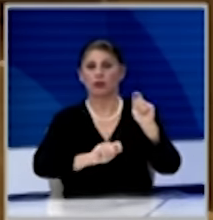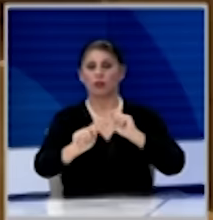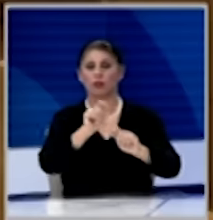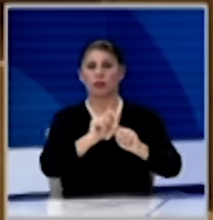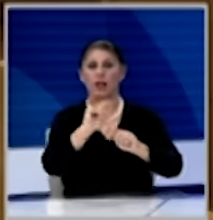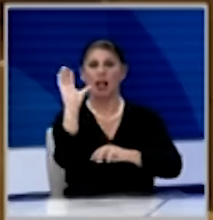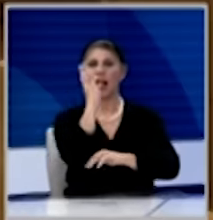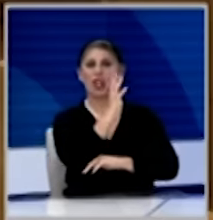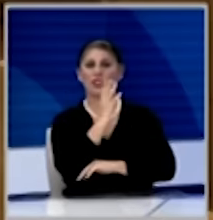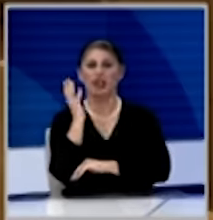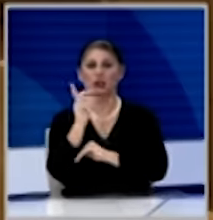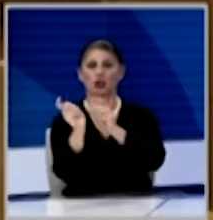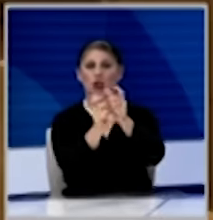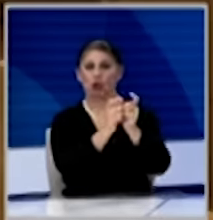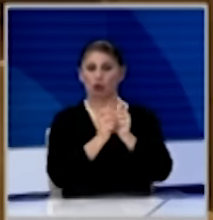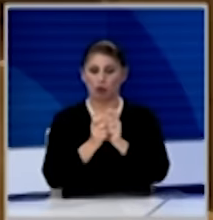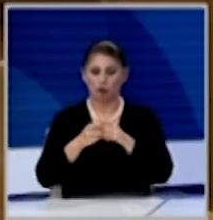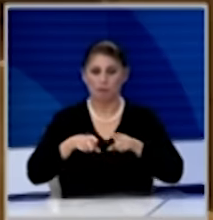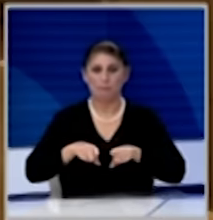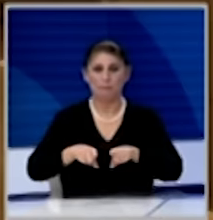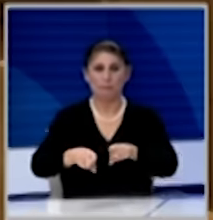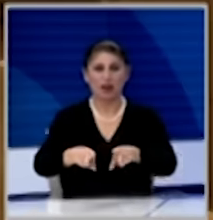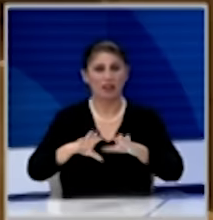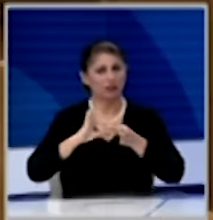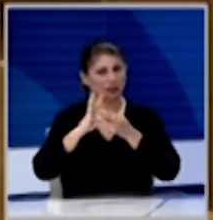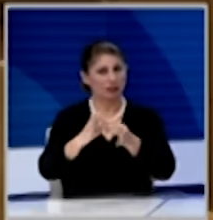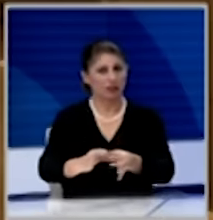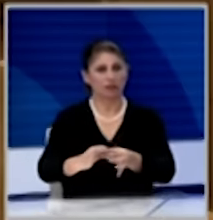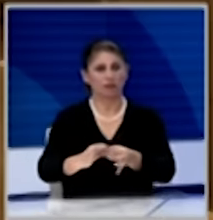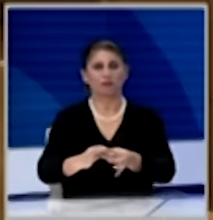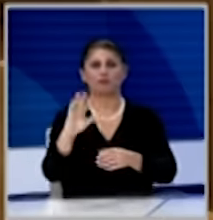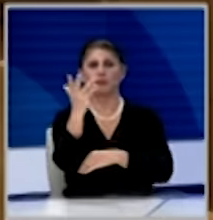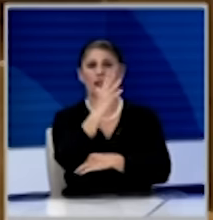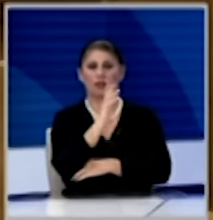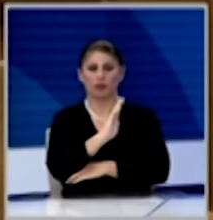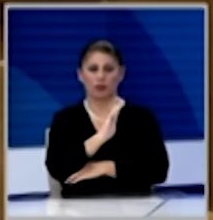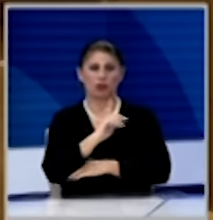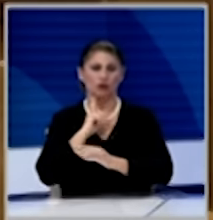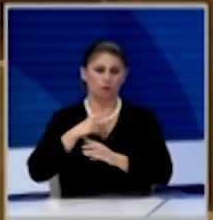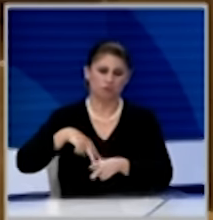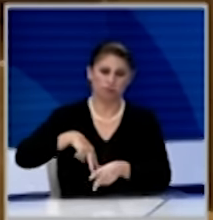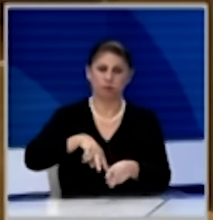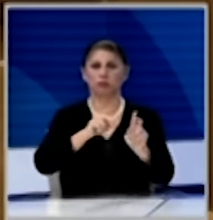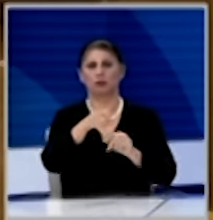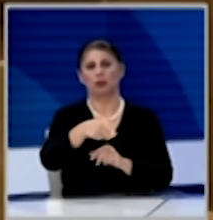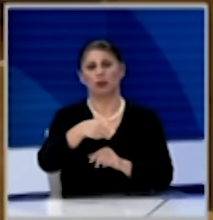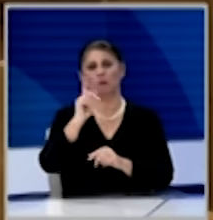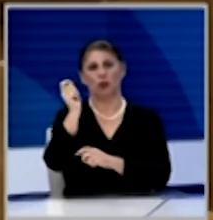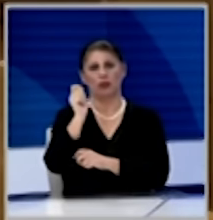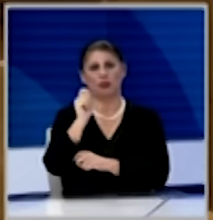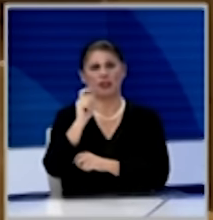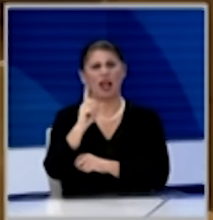δασικών χωριών και παράλληλα συνεχίζεται την ίδια δασο τόνα πολιτική που εφαρμόζεται δεκαετίες